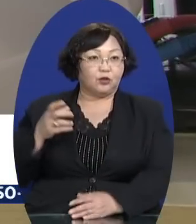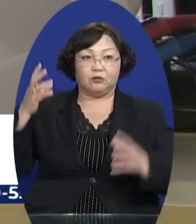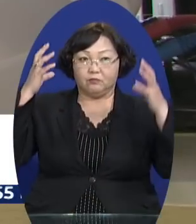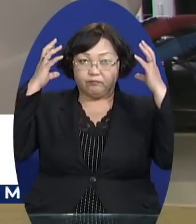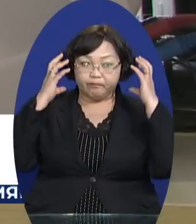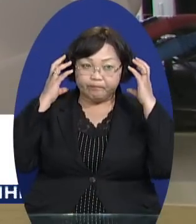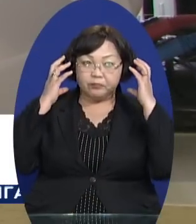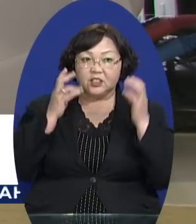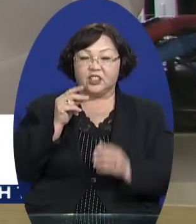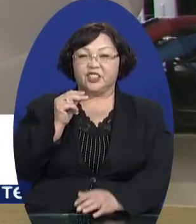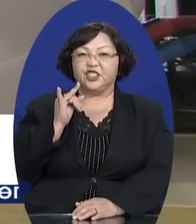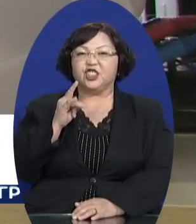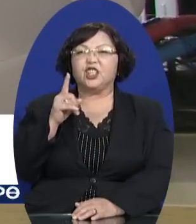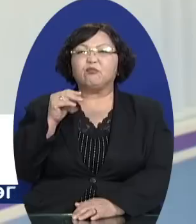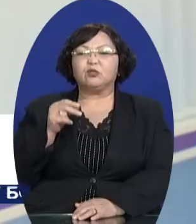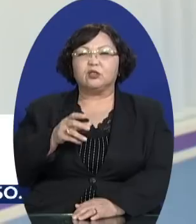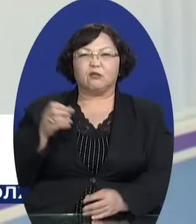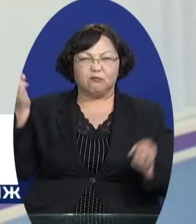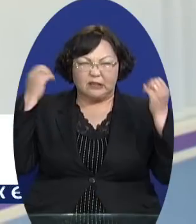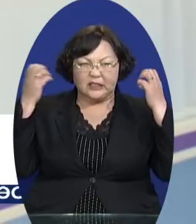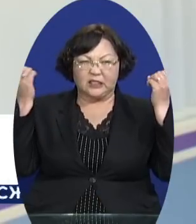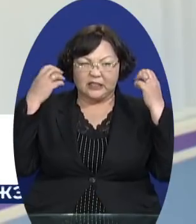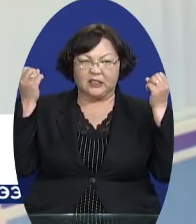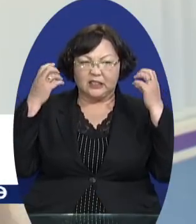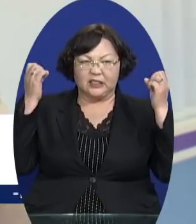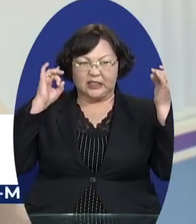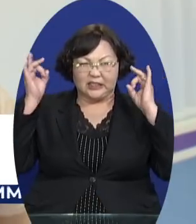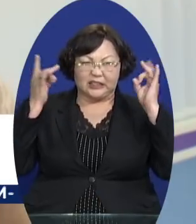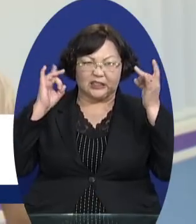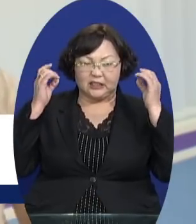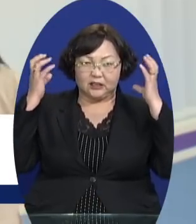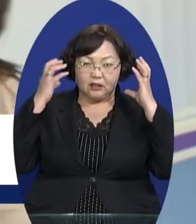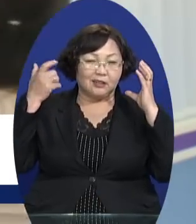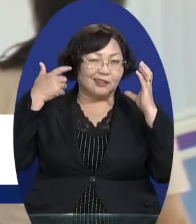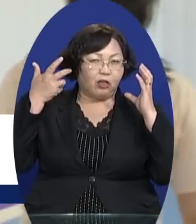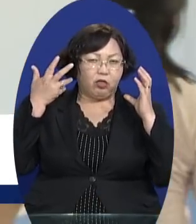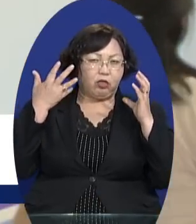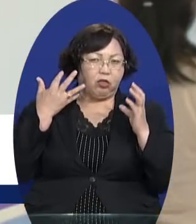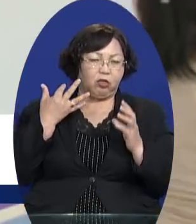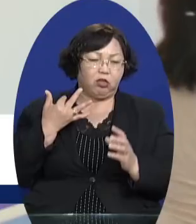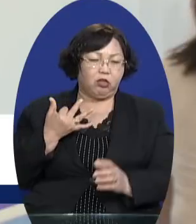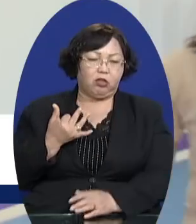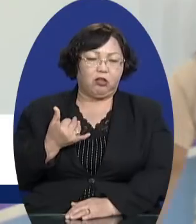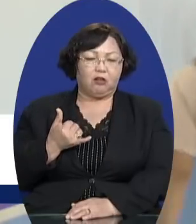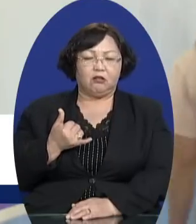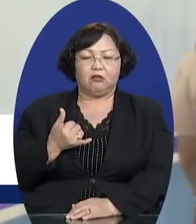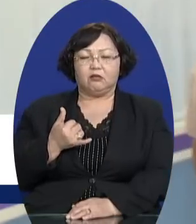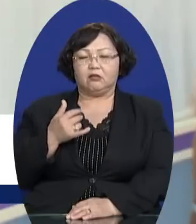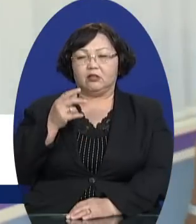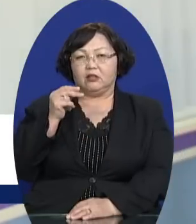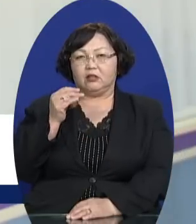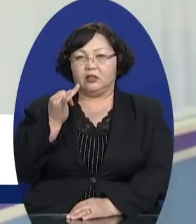хэрэглээтэй холбоотойгоор сонсох мэдрэлийн одоо үрвсэл тийм ээ сонсгол буурах тухайн өвчтөнд маань одоо хүнд маань өөрт